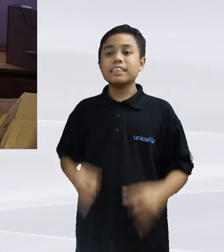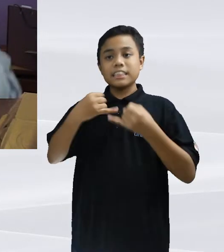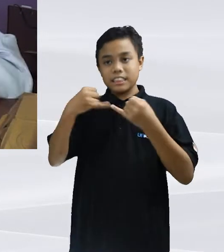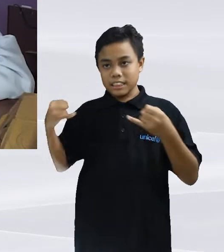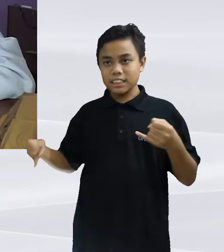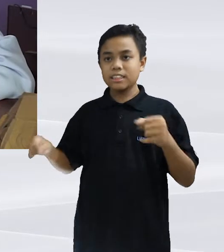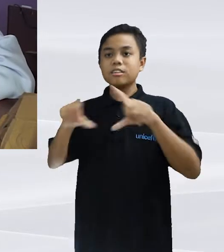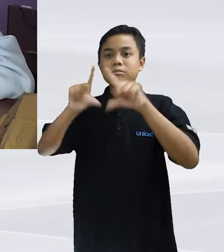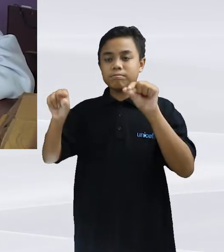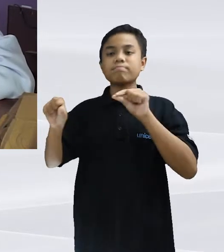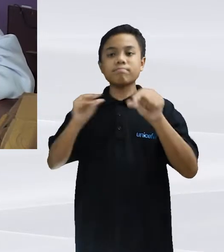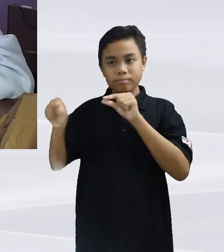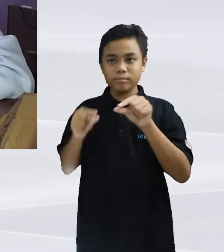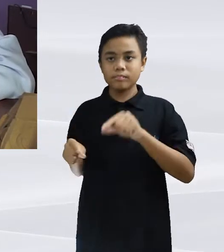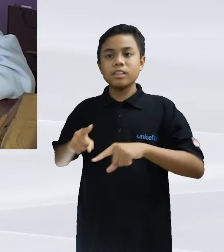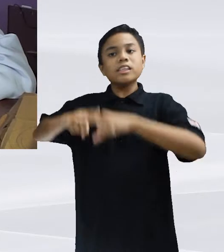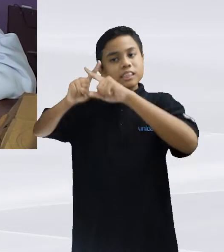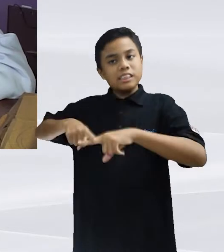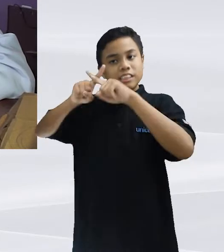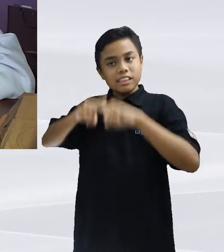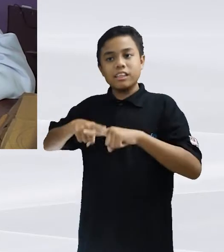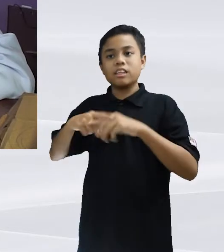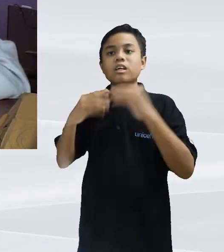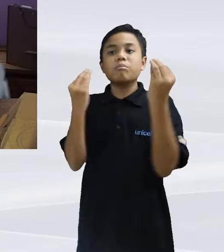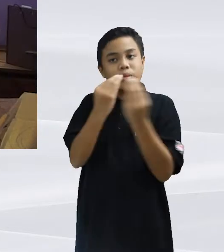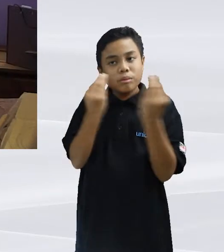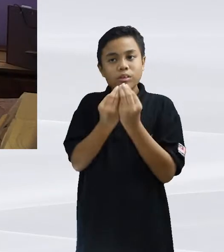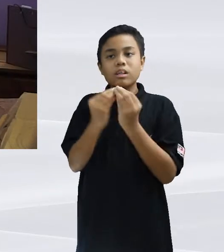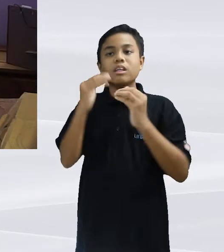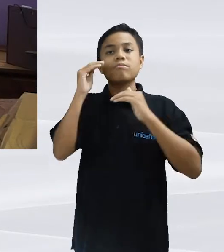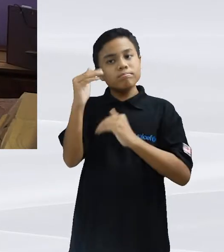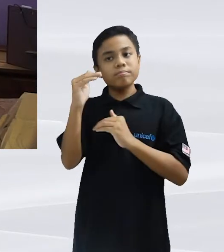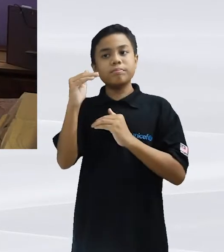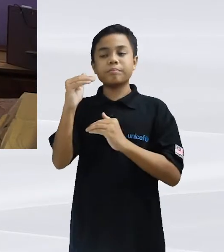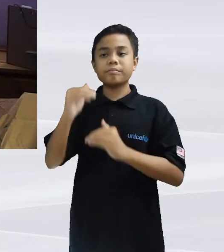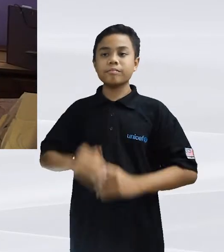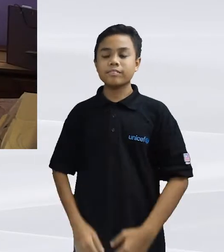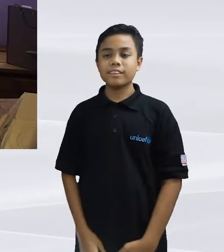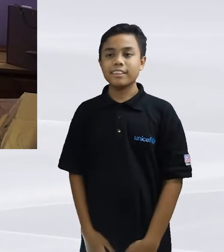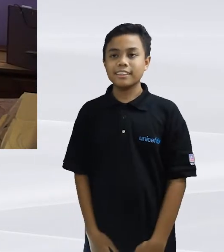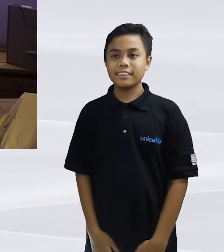Terdapat beberapa jenis servo motor bergantung kepada darjah pusingan maksimumnya.